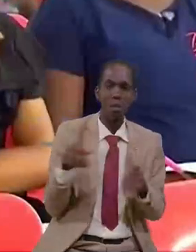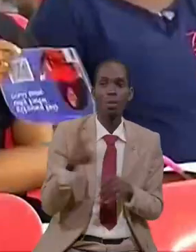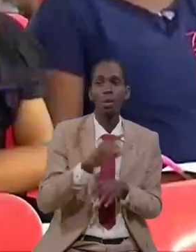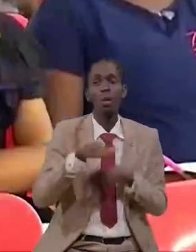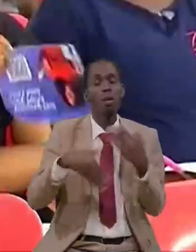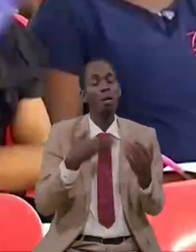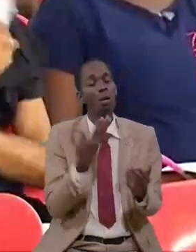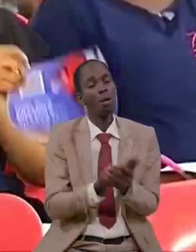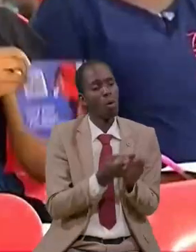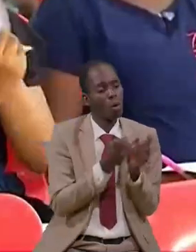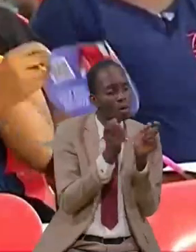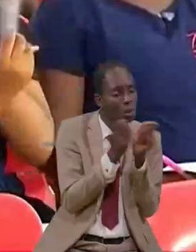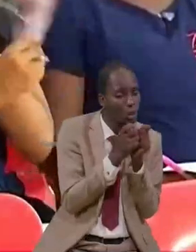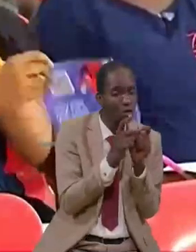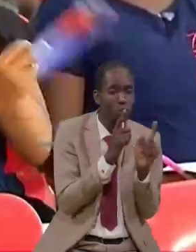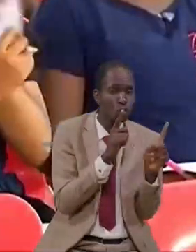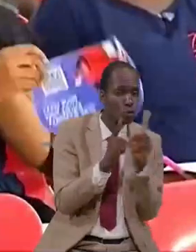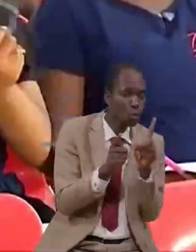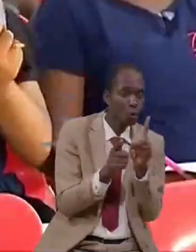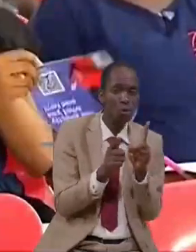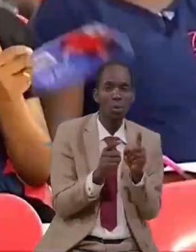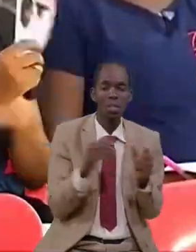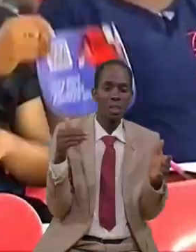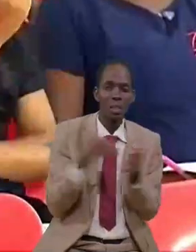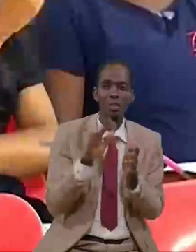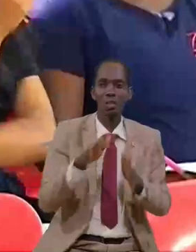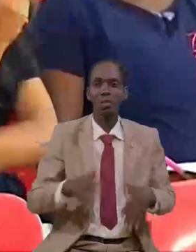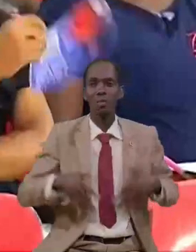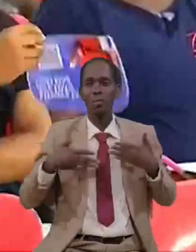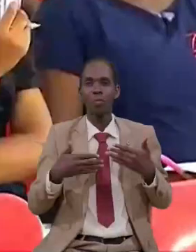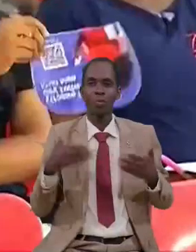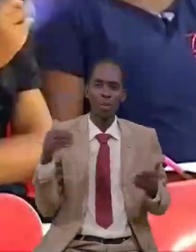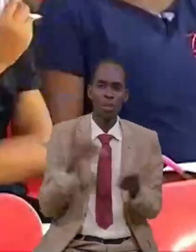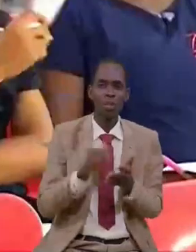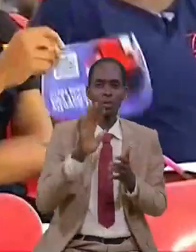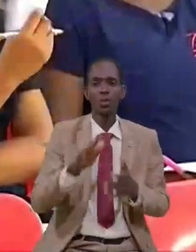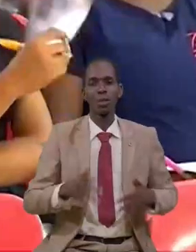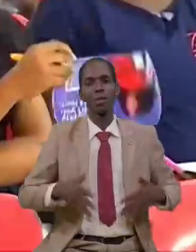Tout autre décret dans ta vie, contre ta vie,